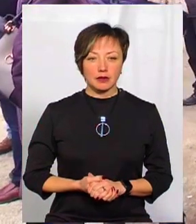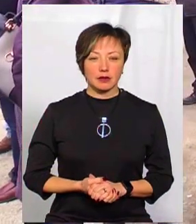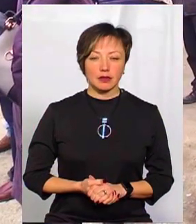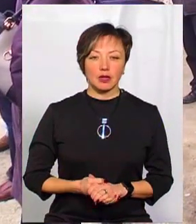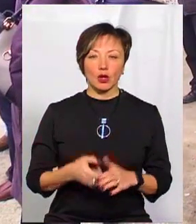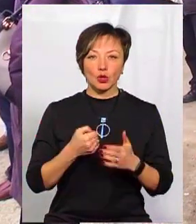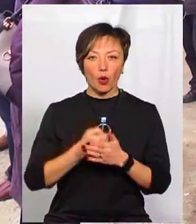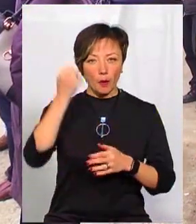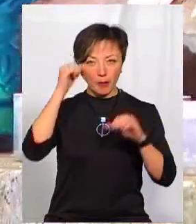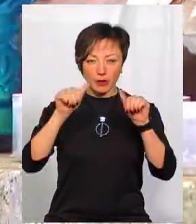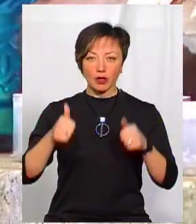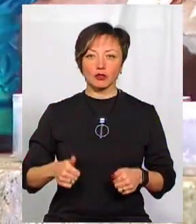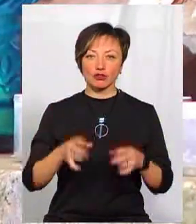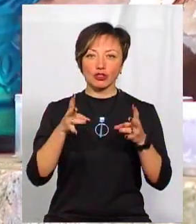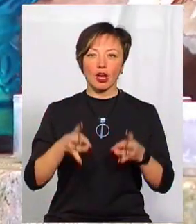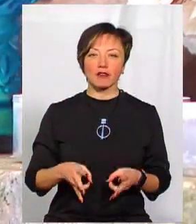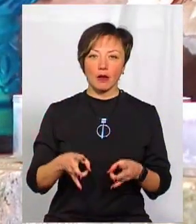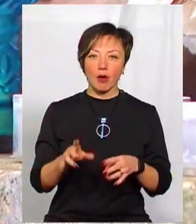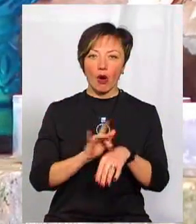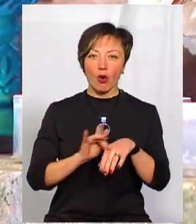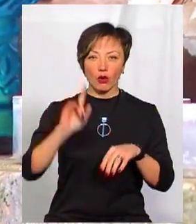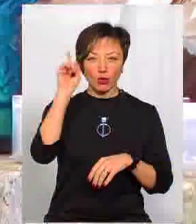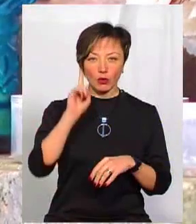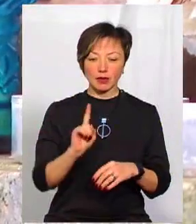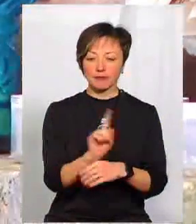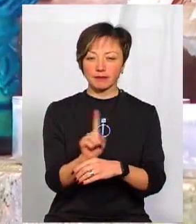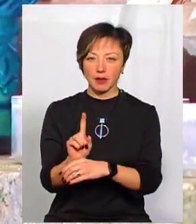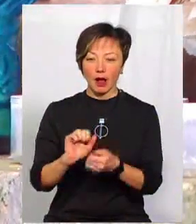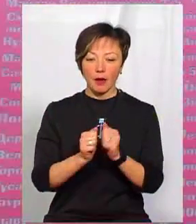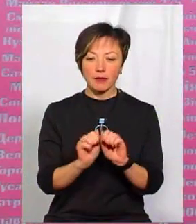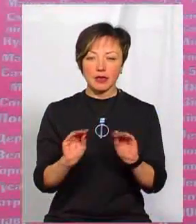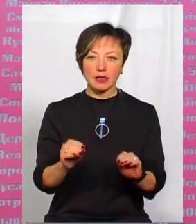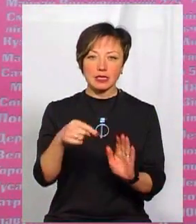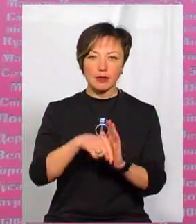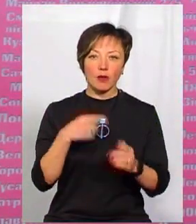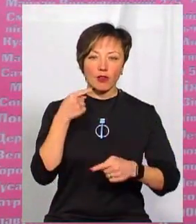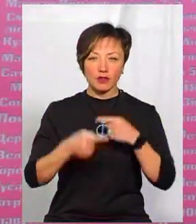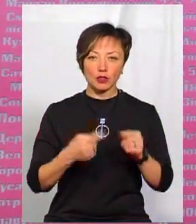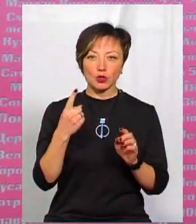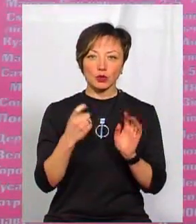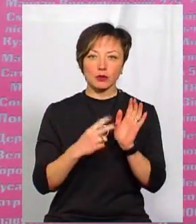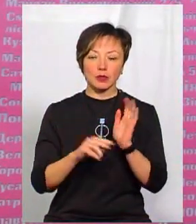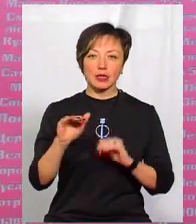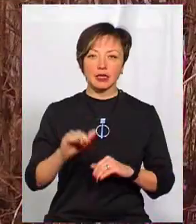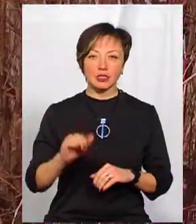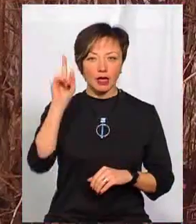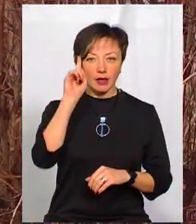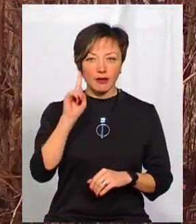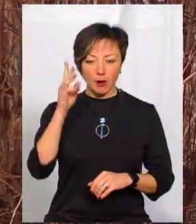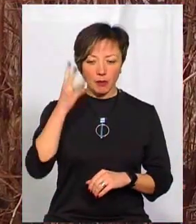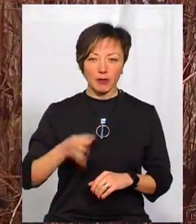До меморіалу жертвам Голокосту поклали лампадки та каміння як символ вічності. Майже 170 тисяч євреїв з Хмельниччини загинули у